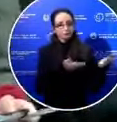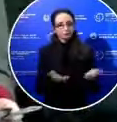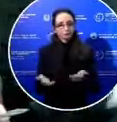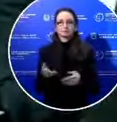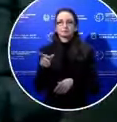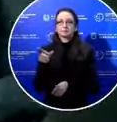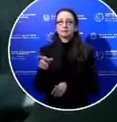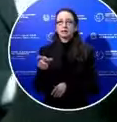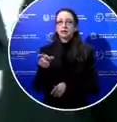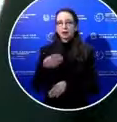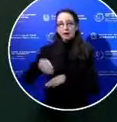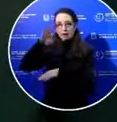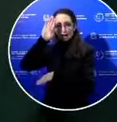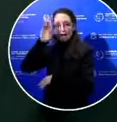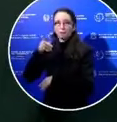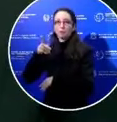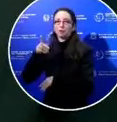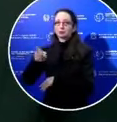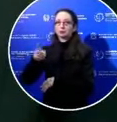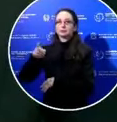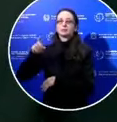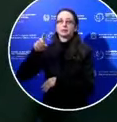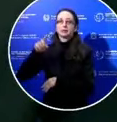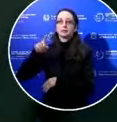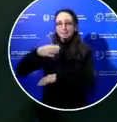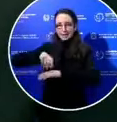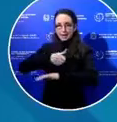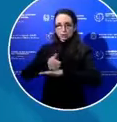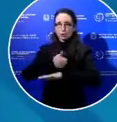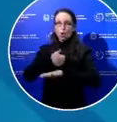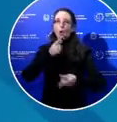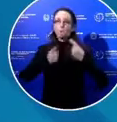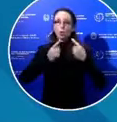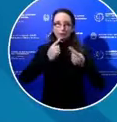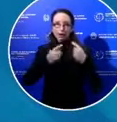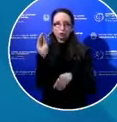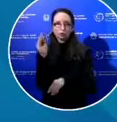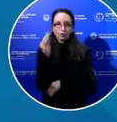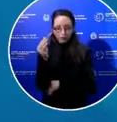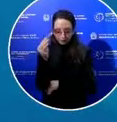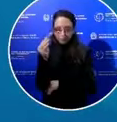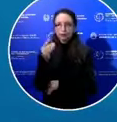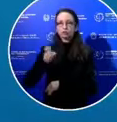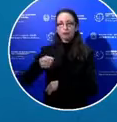gabinetto del Ministro per le politiche giovanili, il consigliere Giovanni Panebianco.